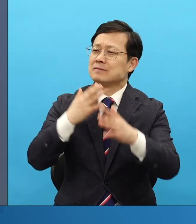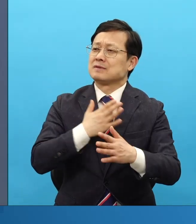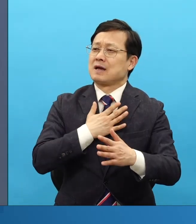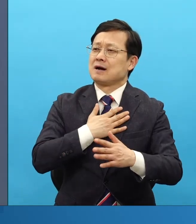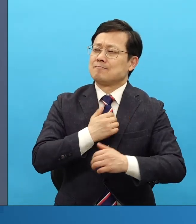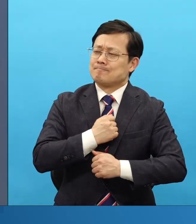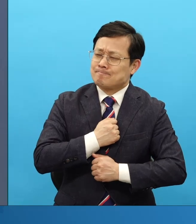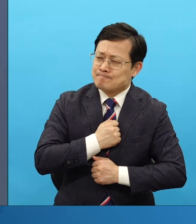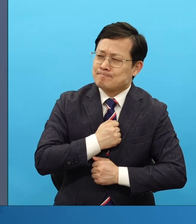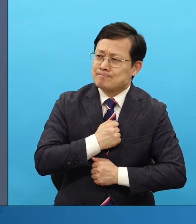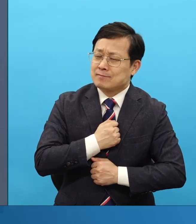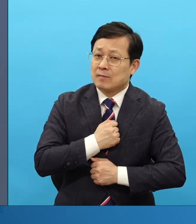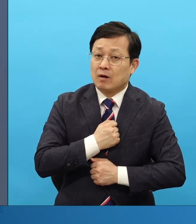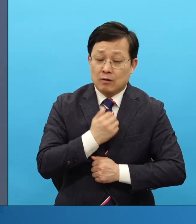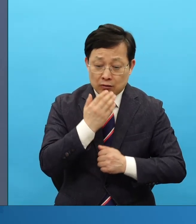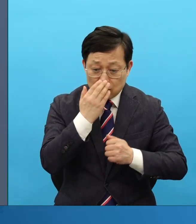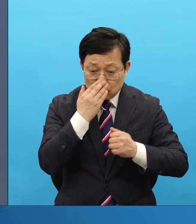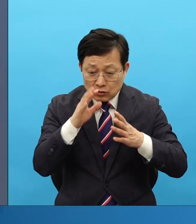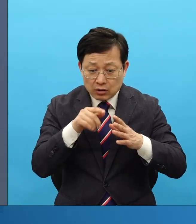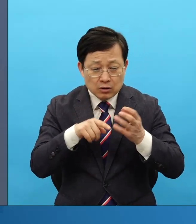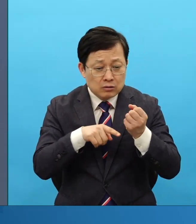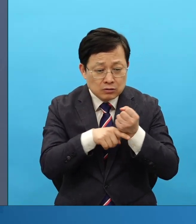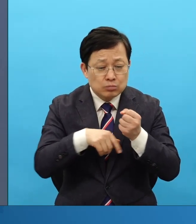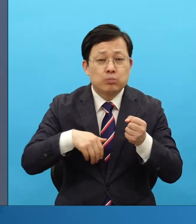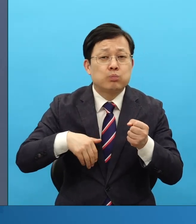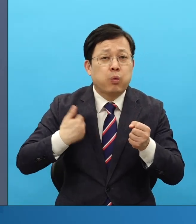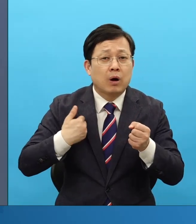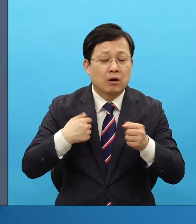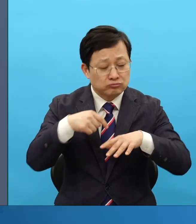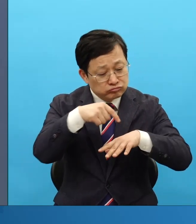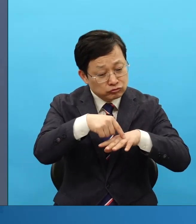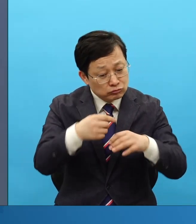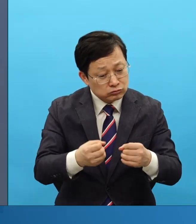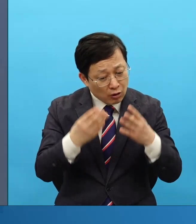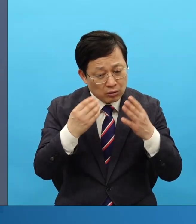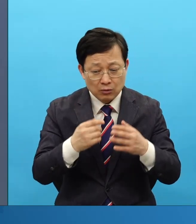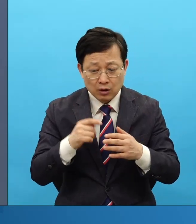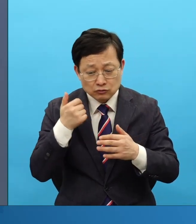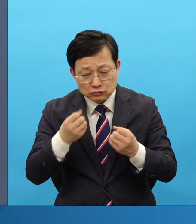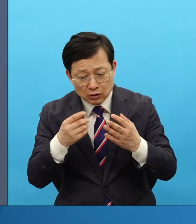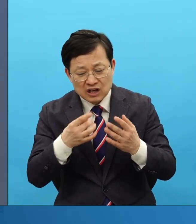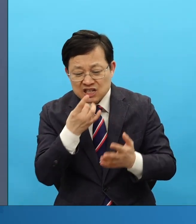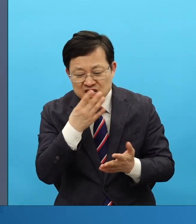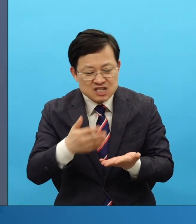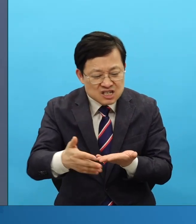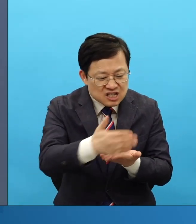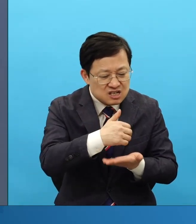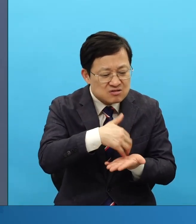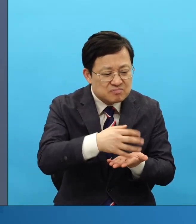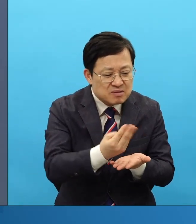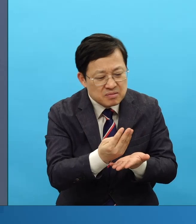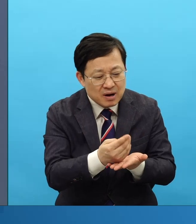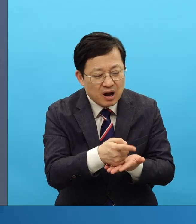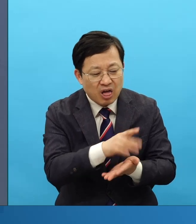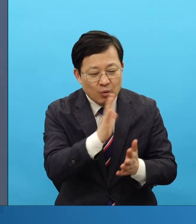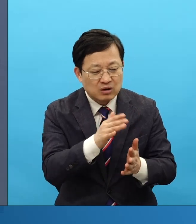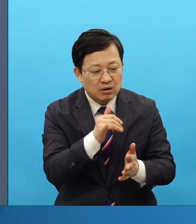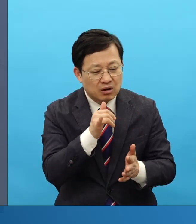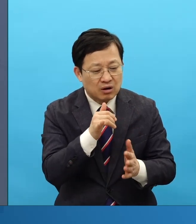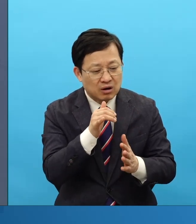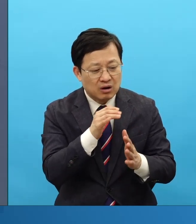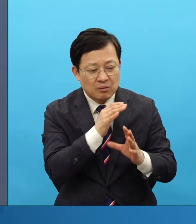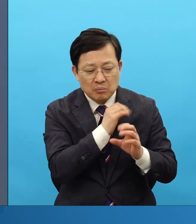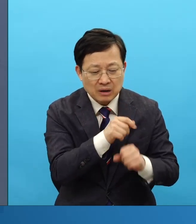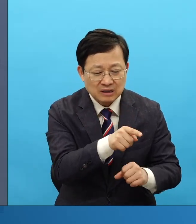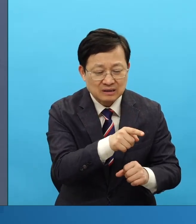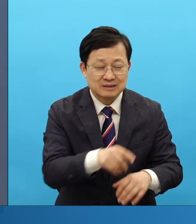유대인들은 모르고 지키대. But they kept all these feasts of 곡식인 Jews 줄 알고. without knowing 아닙니다. this. They thought it was all about the crops and the harvest. 그래서 모르는